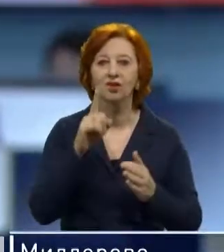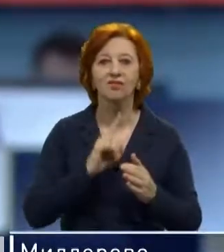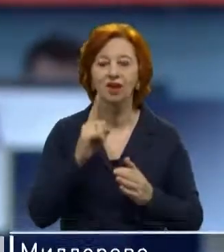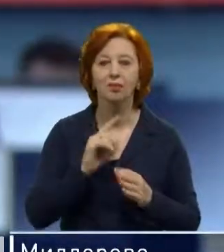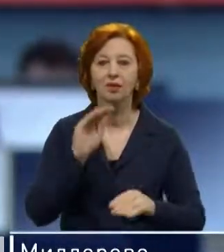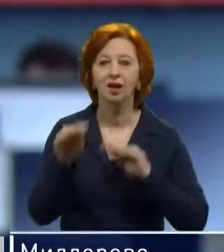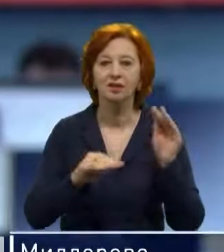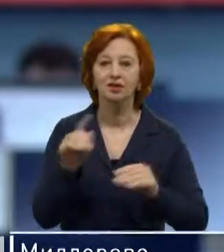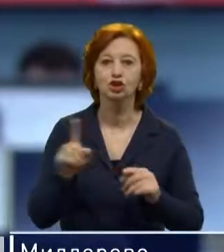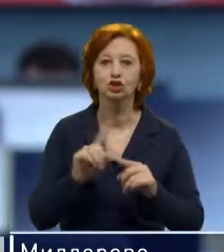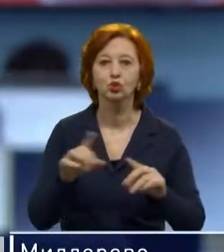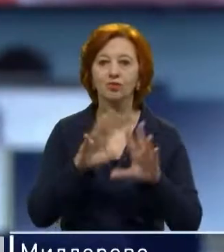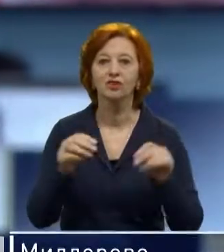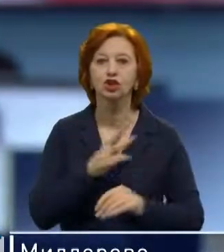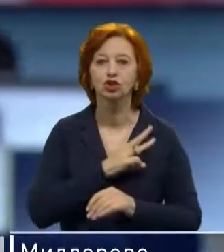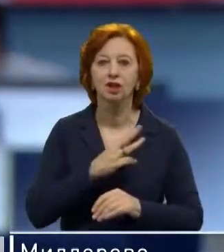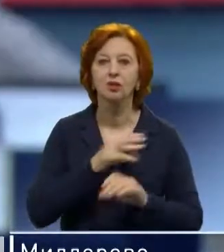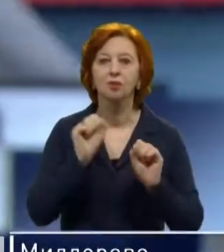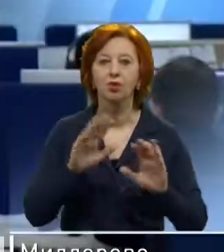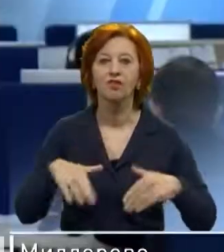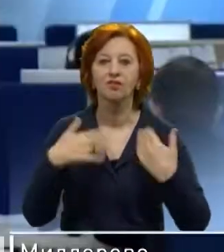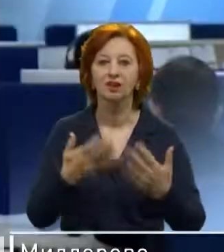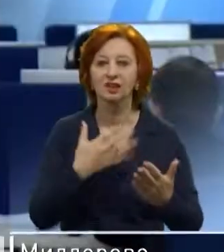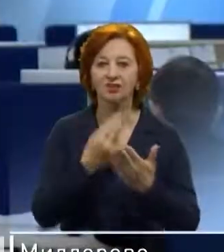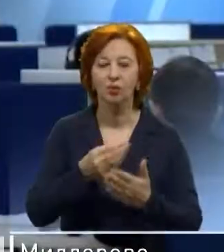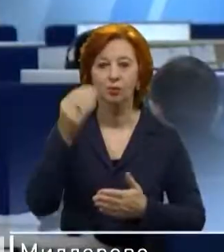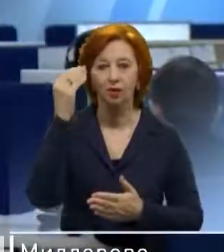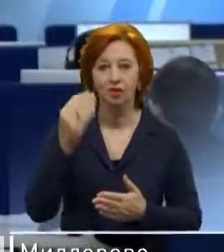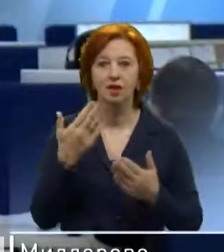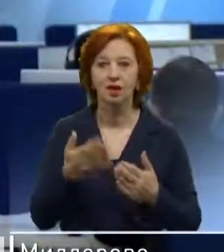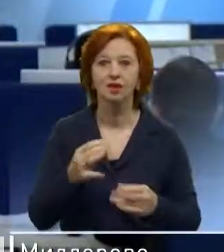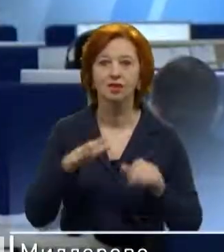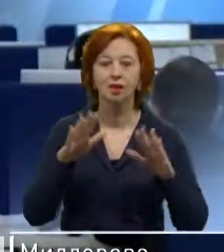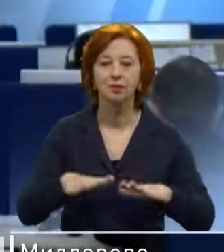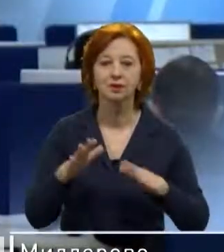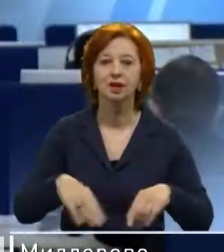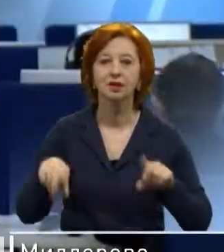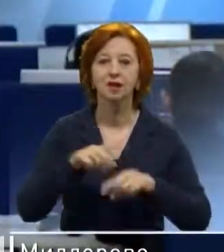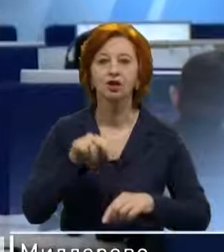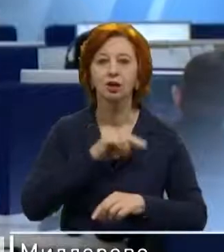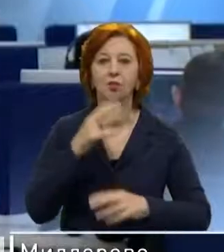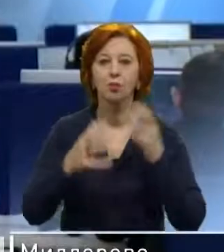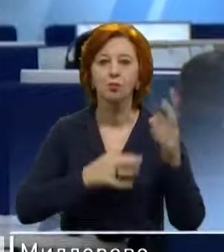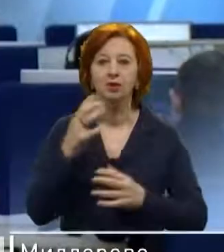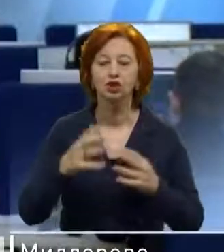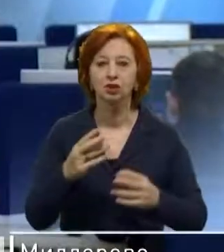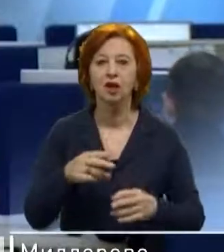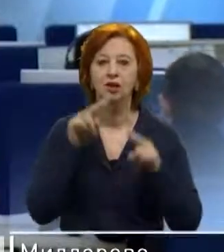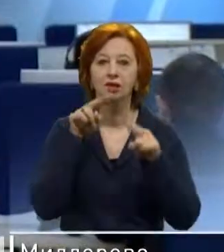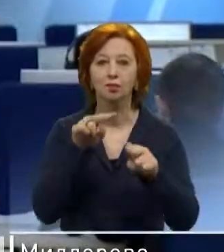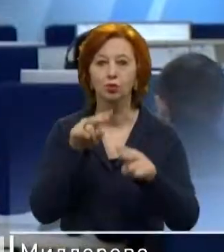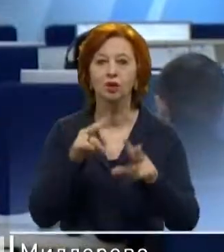размещения, чтобы все желающие смогли выразить свою позицию. На местах также работают международные наблюдатели. О том, как